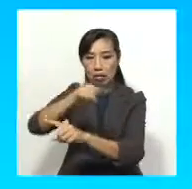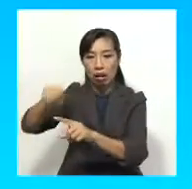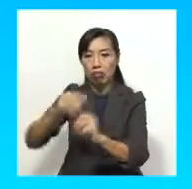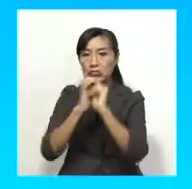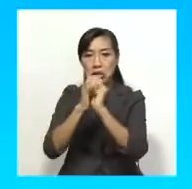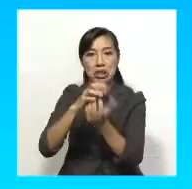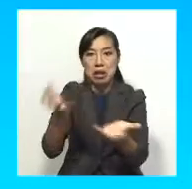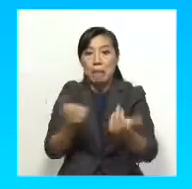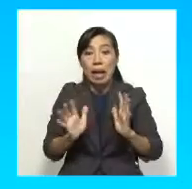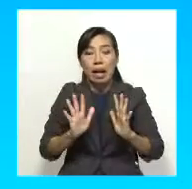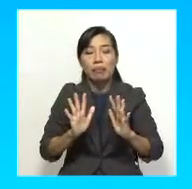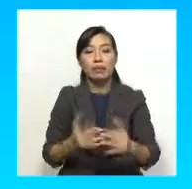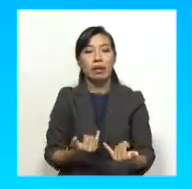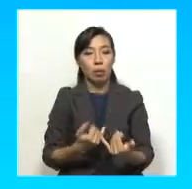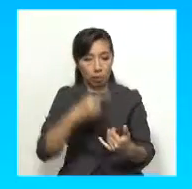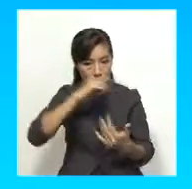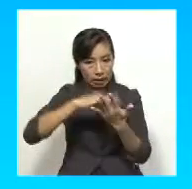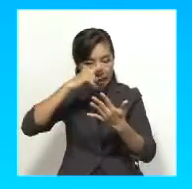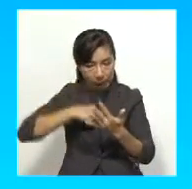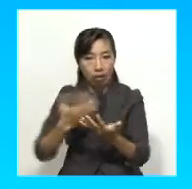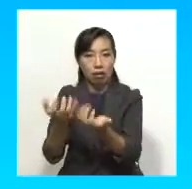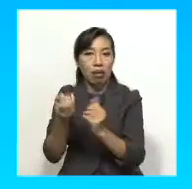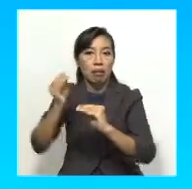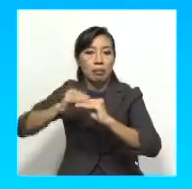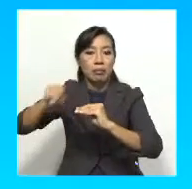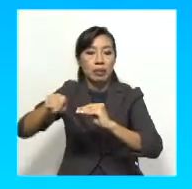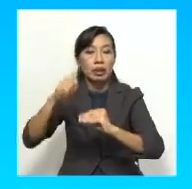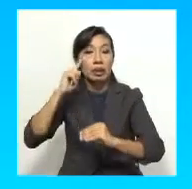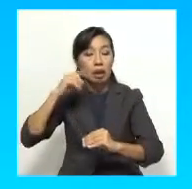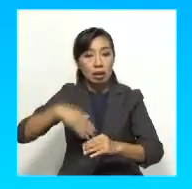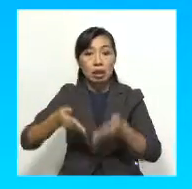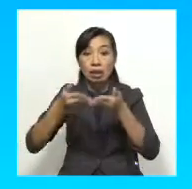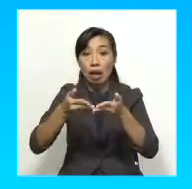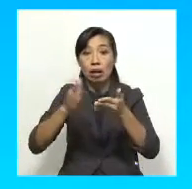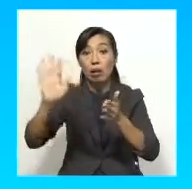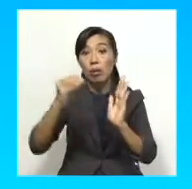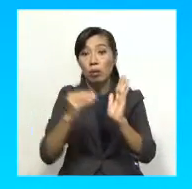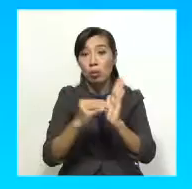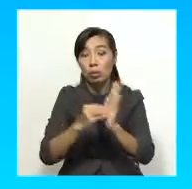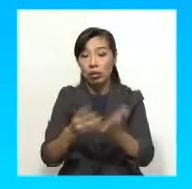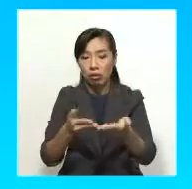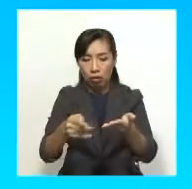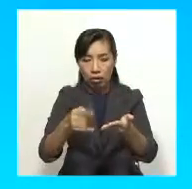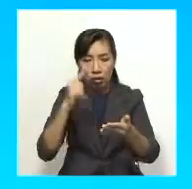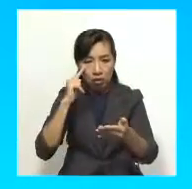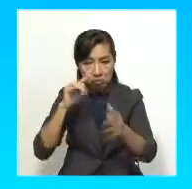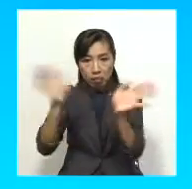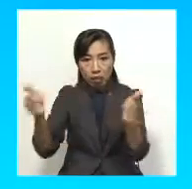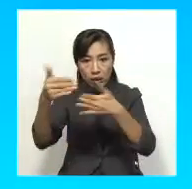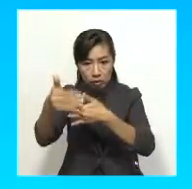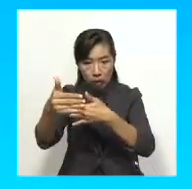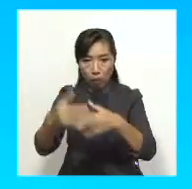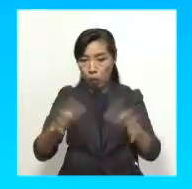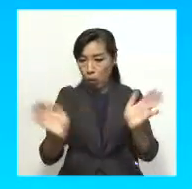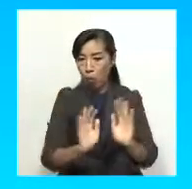ที่ท่าเรือกรุงเทพได้มีการกักตู้คอนเทนเนอร์จำนวน33ตู้แล้วนะคะที่พบว่ามีเศษอิเล็กทรอนิกส์ปะปนเข้าม